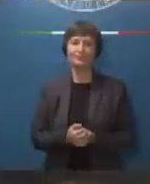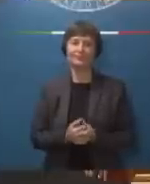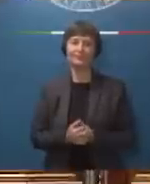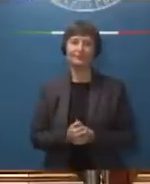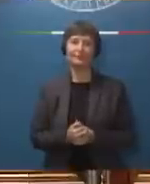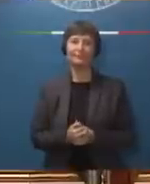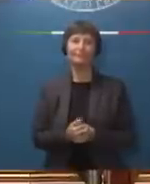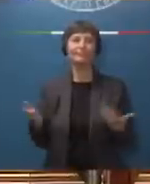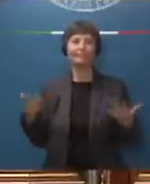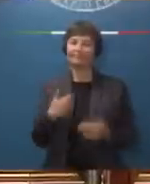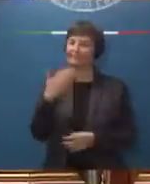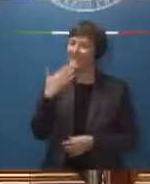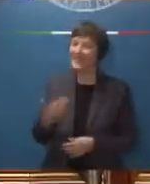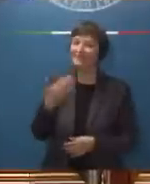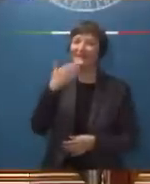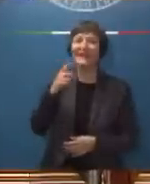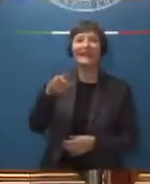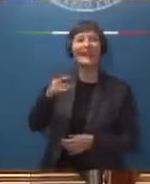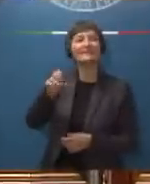grazie grazie Giorgia